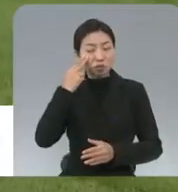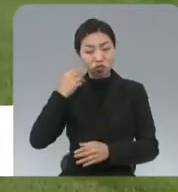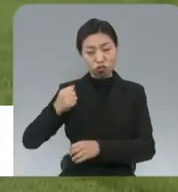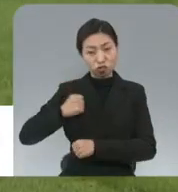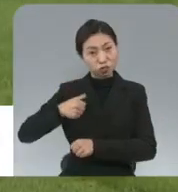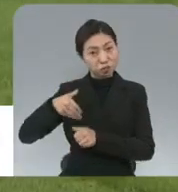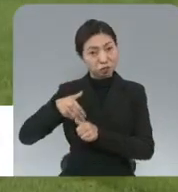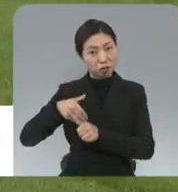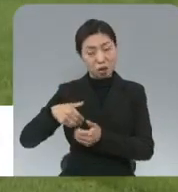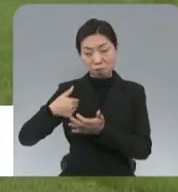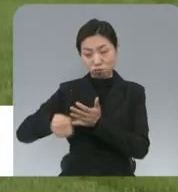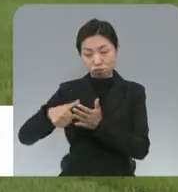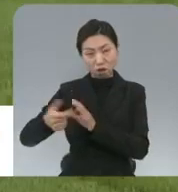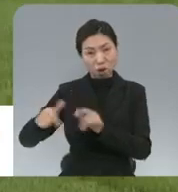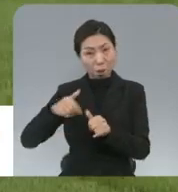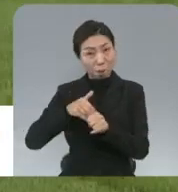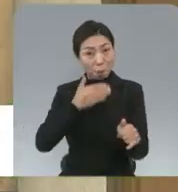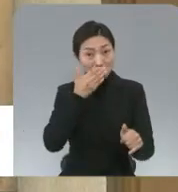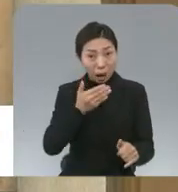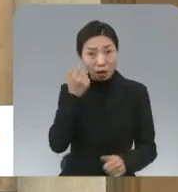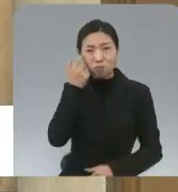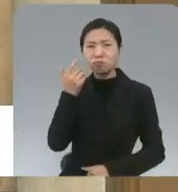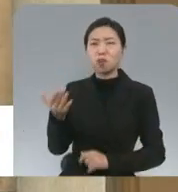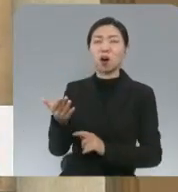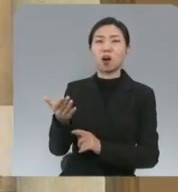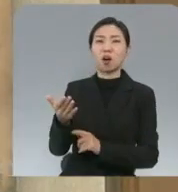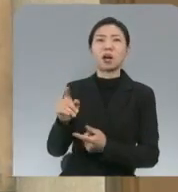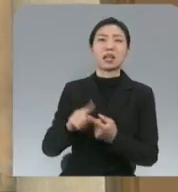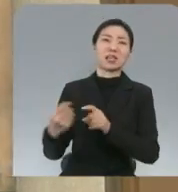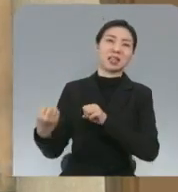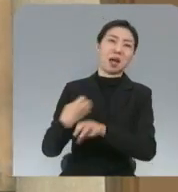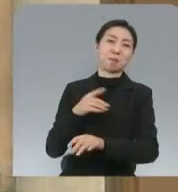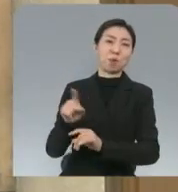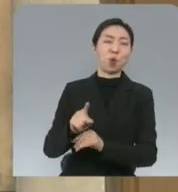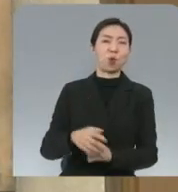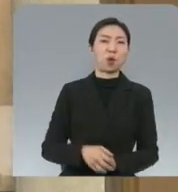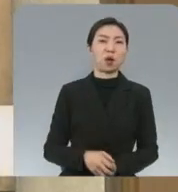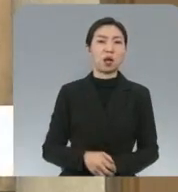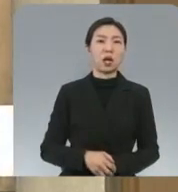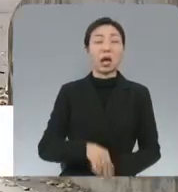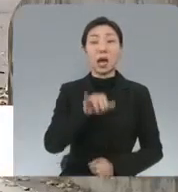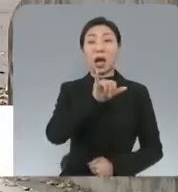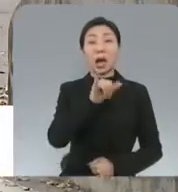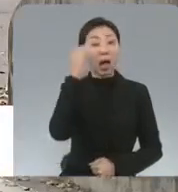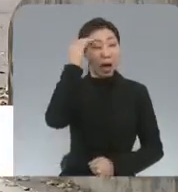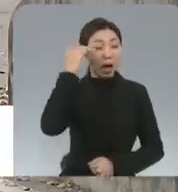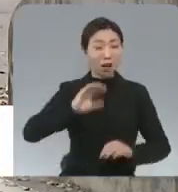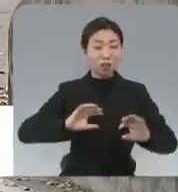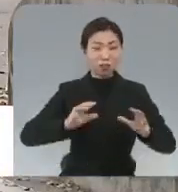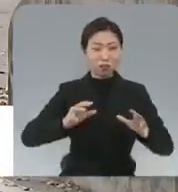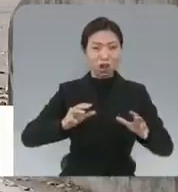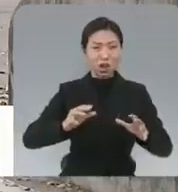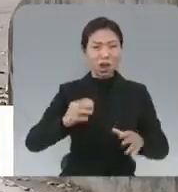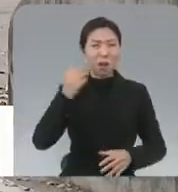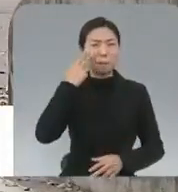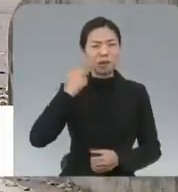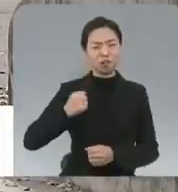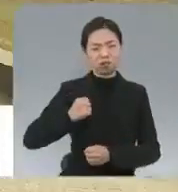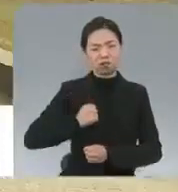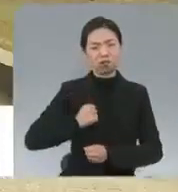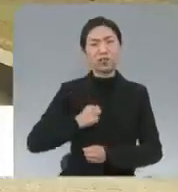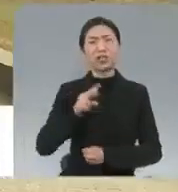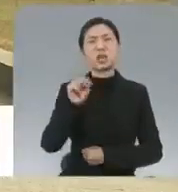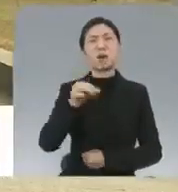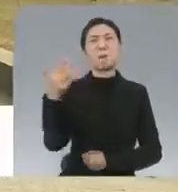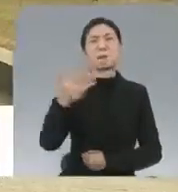pour contrer l'escalade des menaces nucléaires et balistiques de Pyong le porte-parole du Pentagone en a fait par lors d'un point de presse mardi lorsqu'il a été